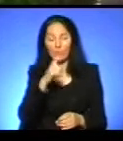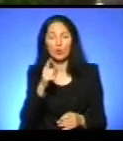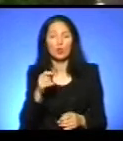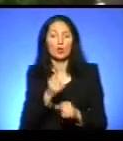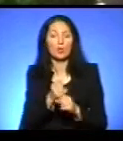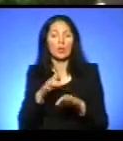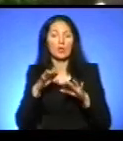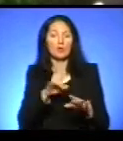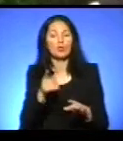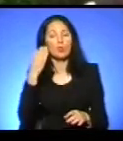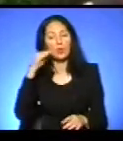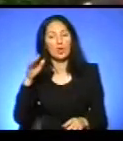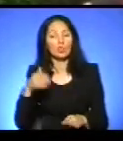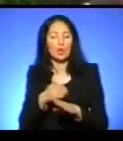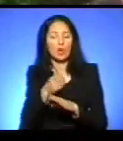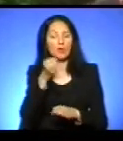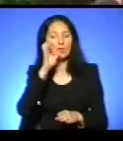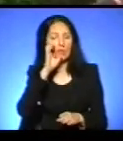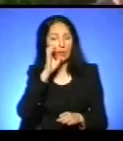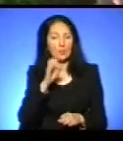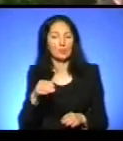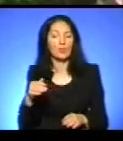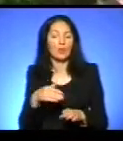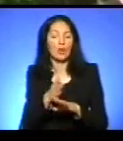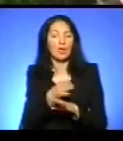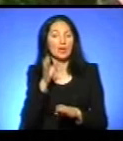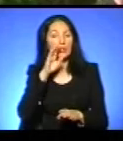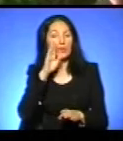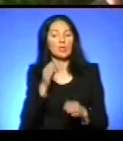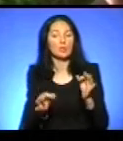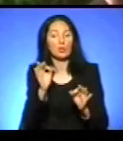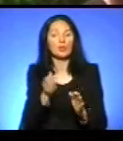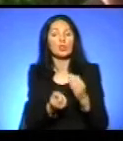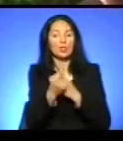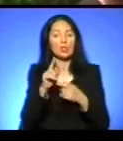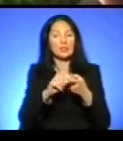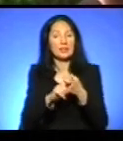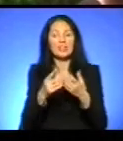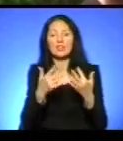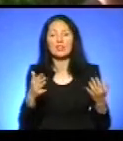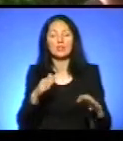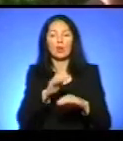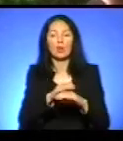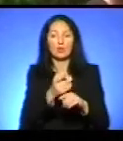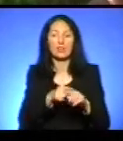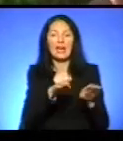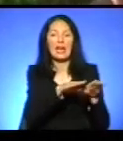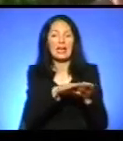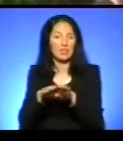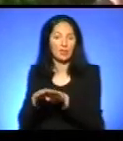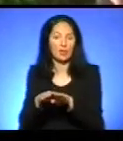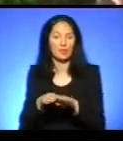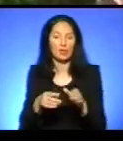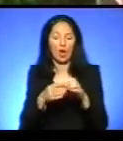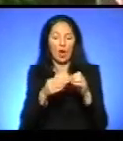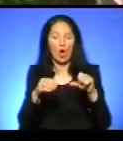покращення якості питної води. Якість питної води із природних джерел залежить від багатьох факторів. Це рівень стояння ґрунтових вод,